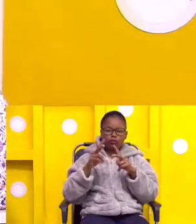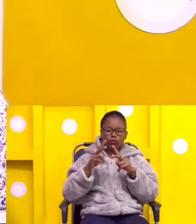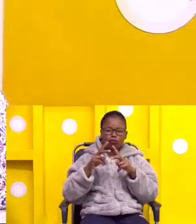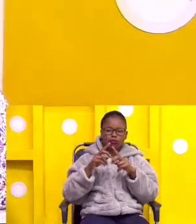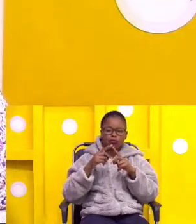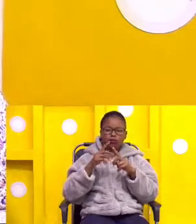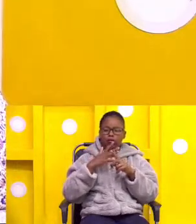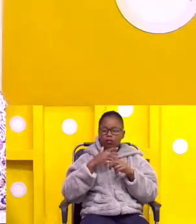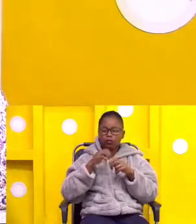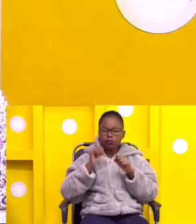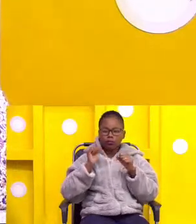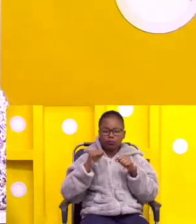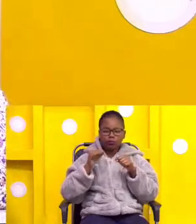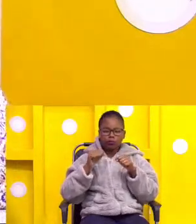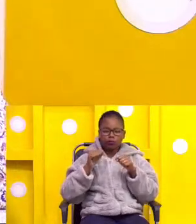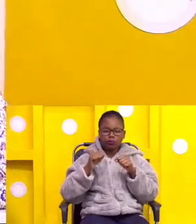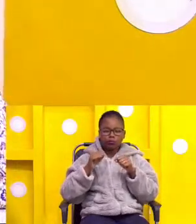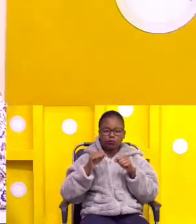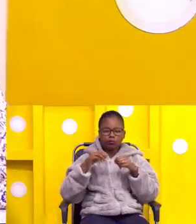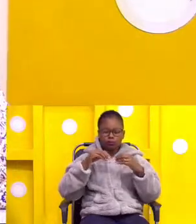oje na no akue.